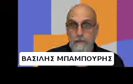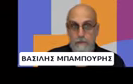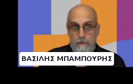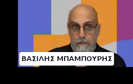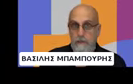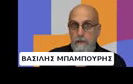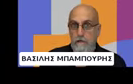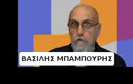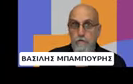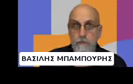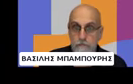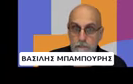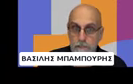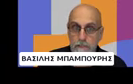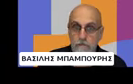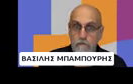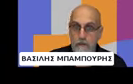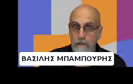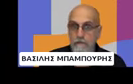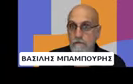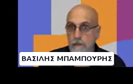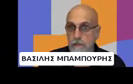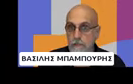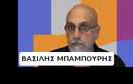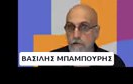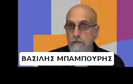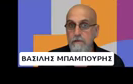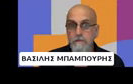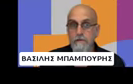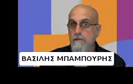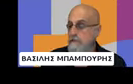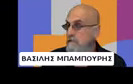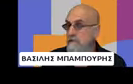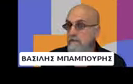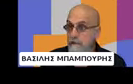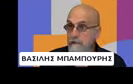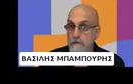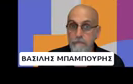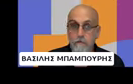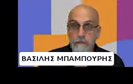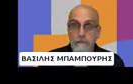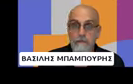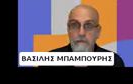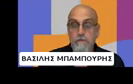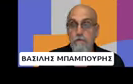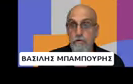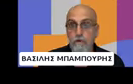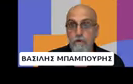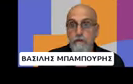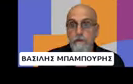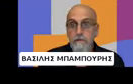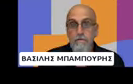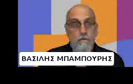ονόματα όλων των μελών της συντακτικής ομάδας. Αποτελείται η ομάδα μας από μεταφραστές και μεταφράστριες, από επαγγελματίες από το